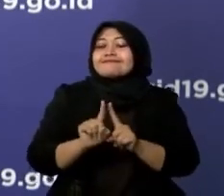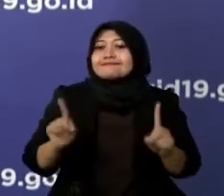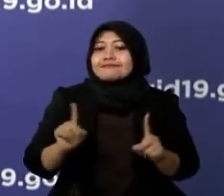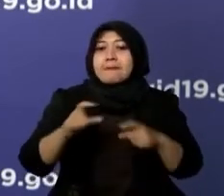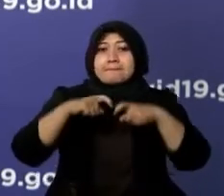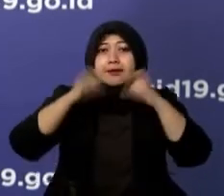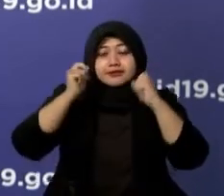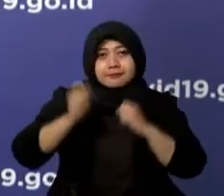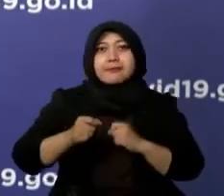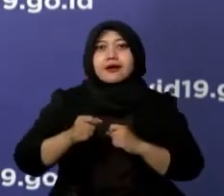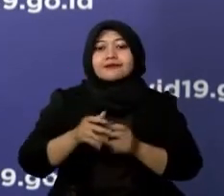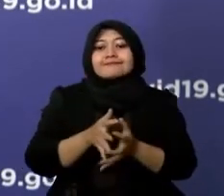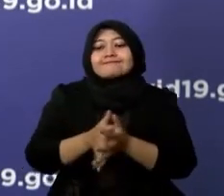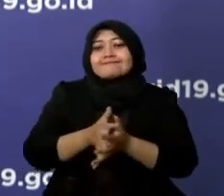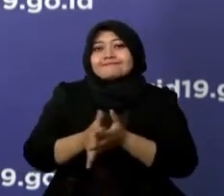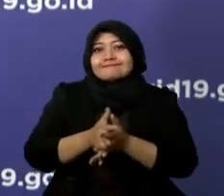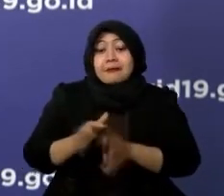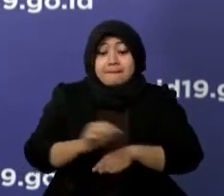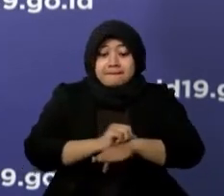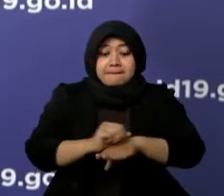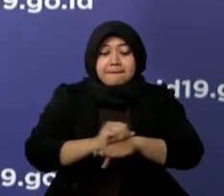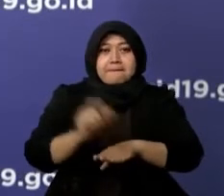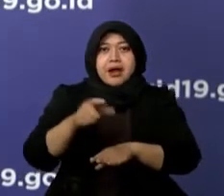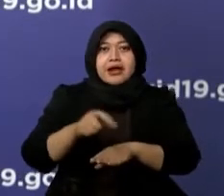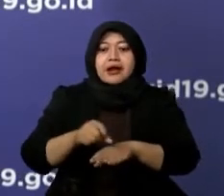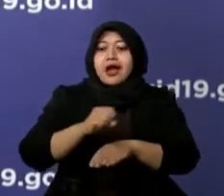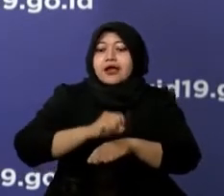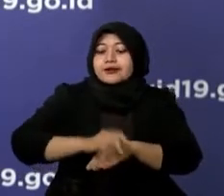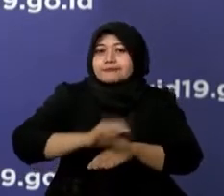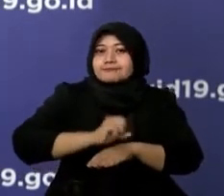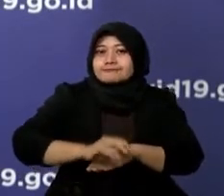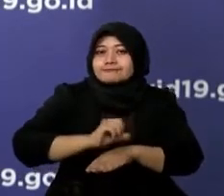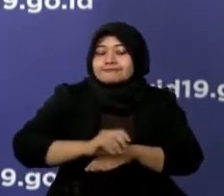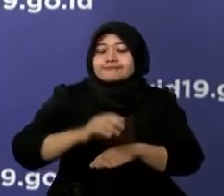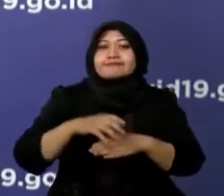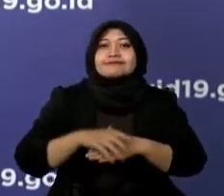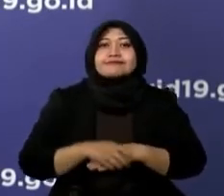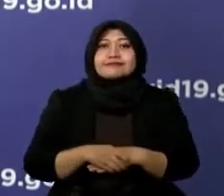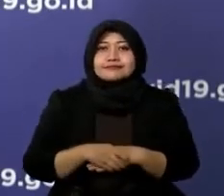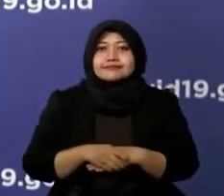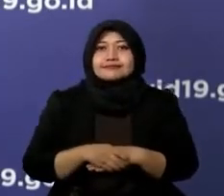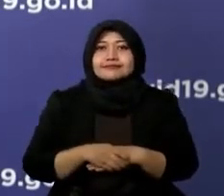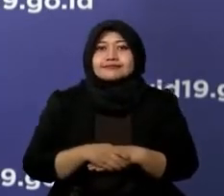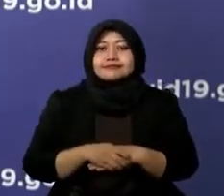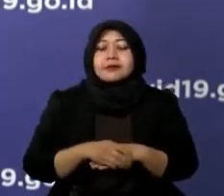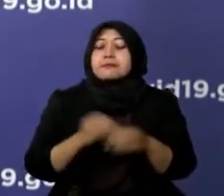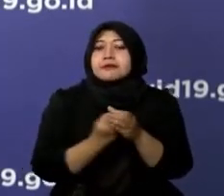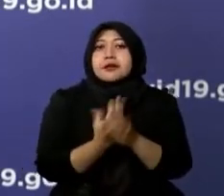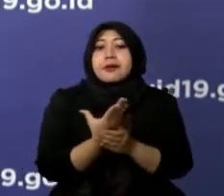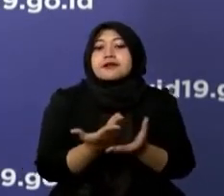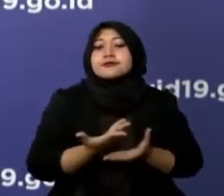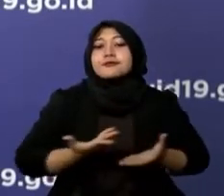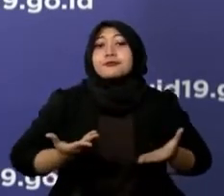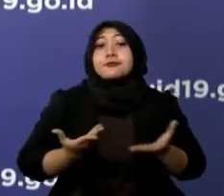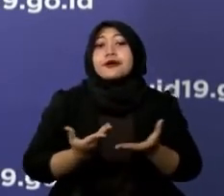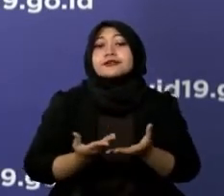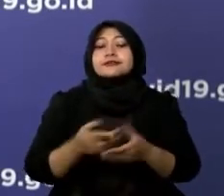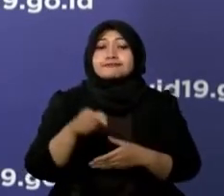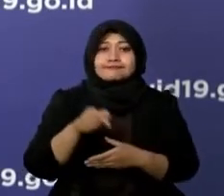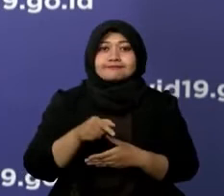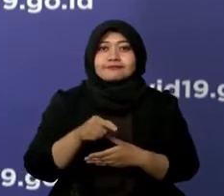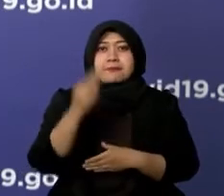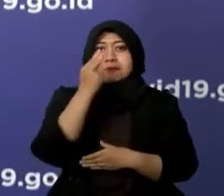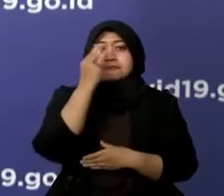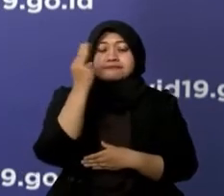pakai masker, dan cuci tangan dengan sabun dan air mengalir. Sesuai dengan perkembangan dan kondisi terkini itulah,